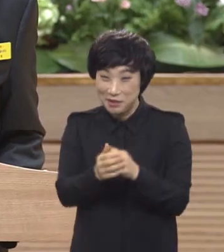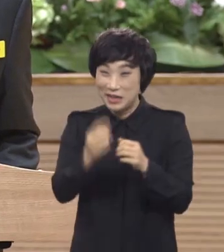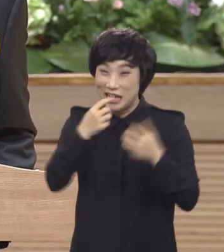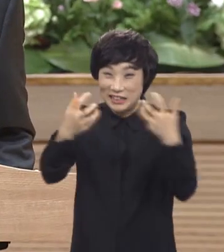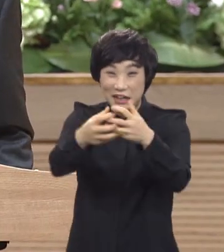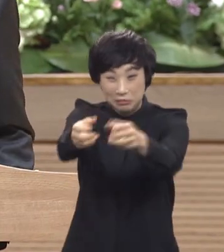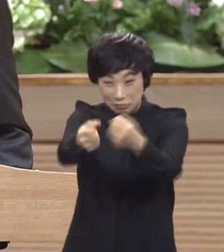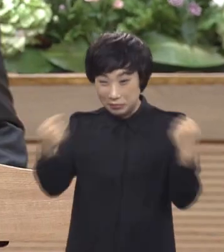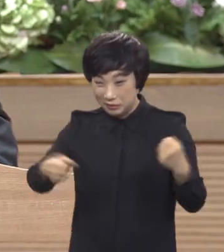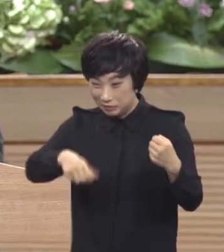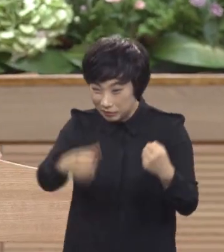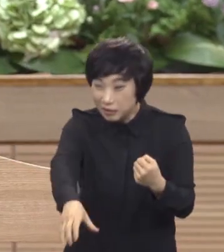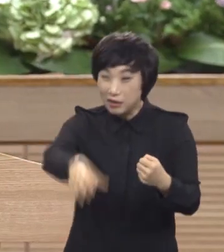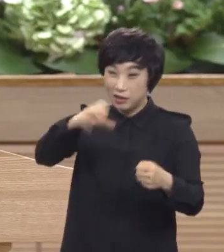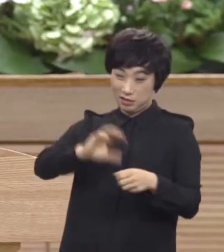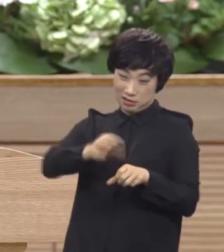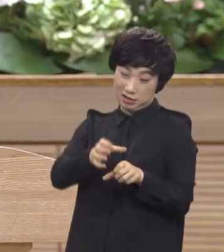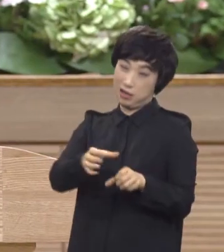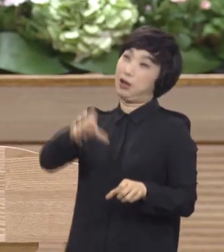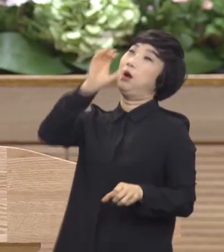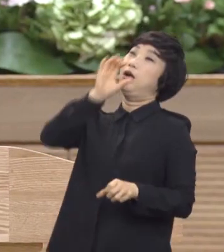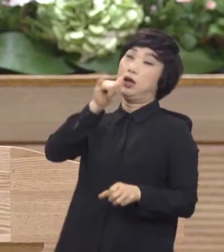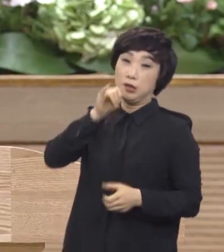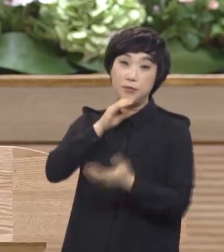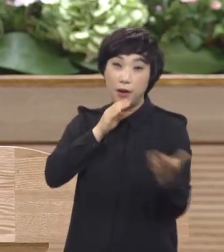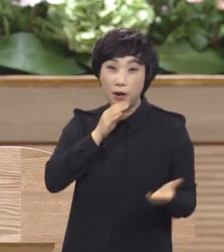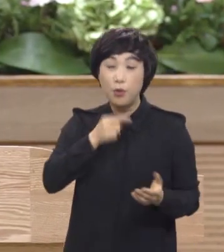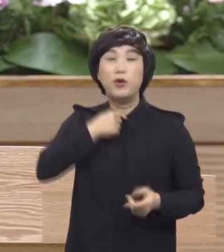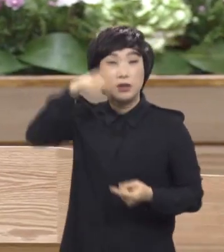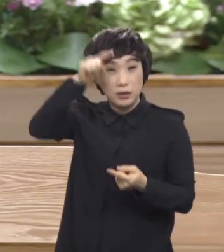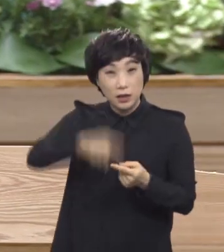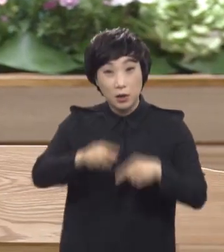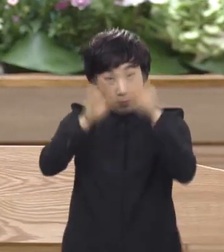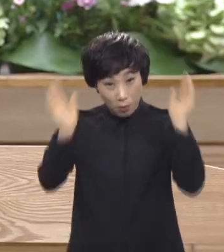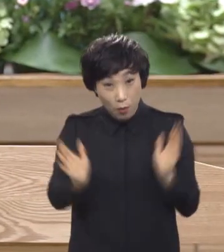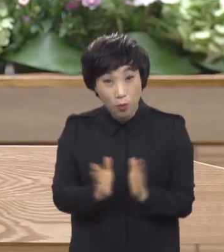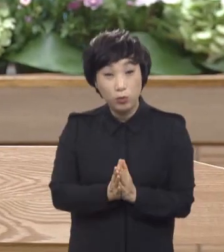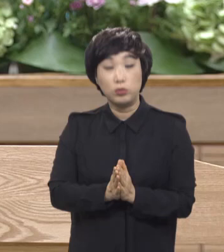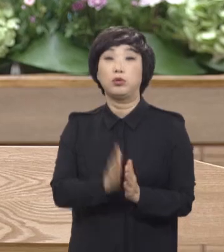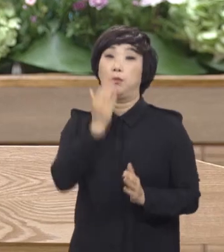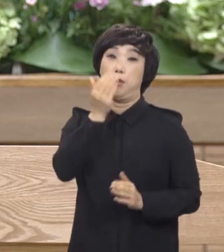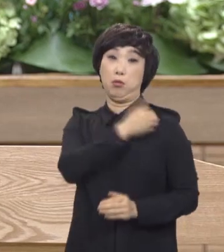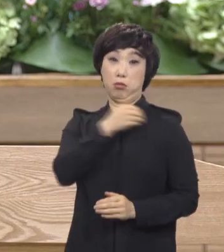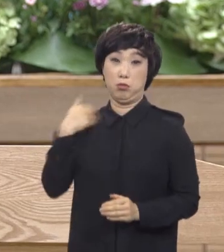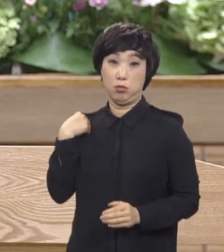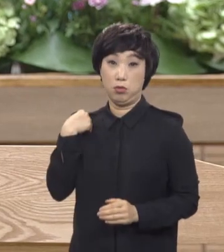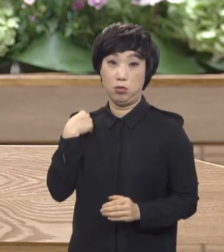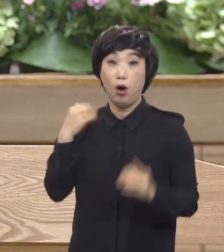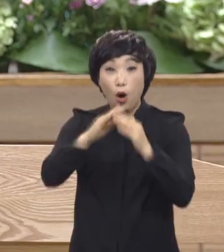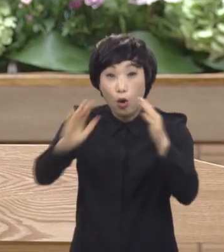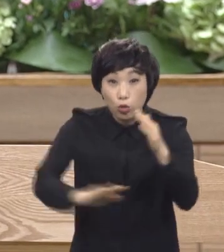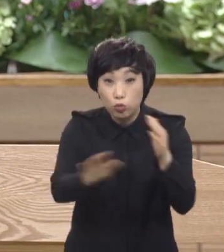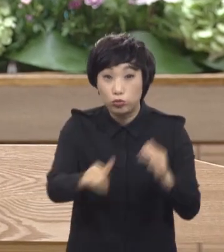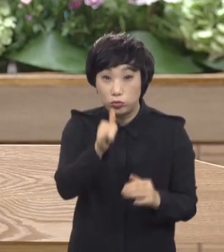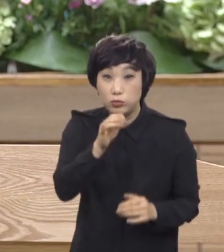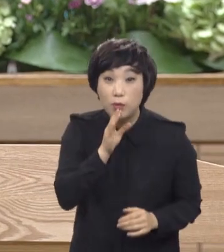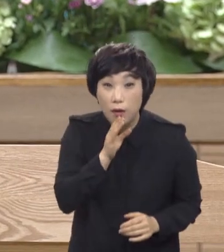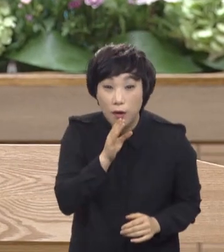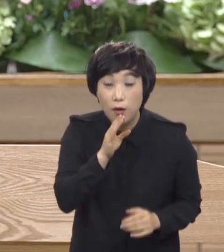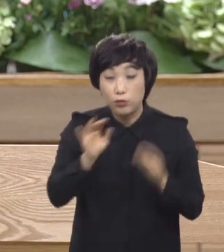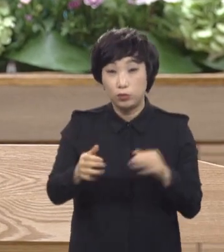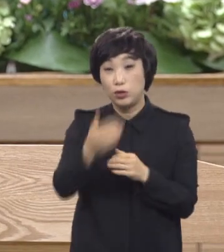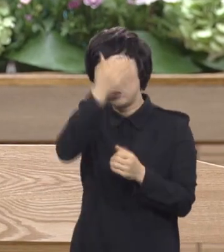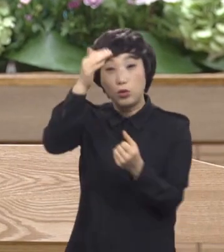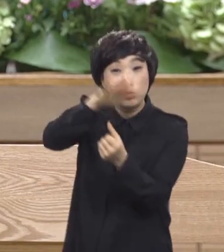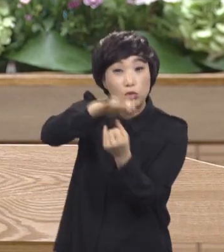해 주지 자기 하고 싶은 대로 다 할 수 있는 우리 집이 있는데 왜